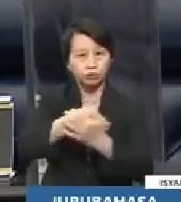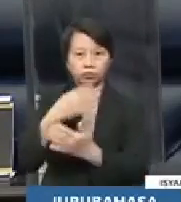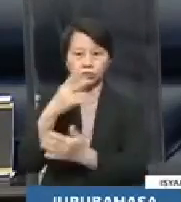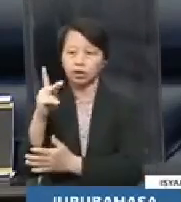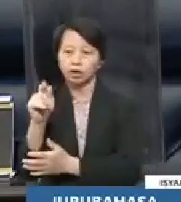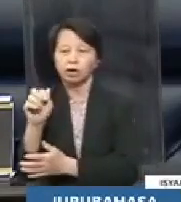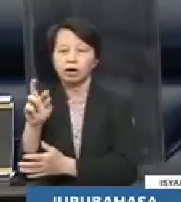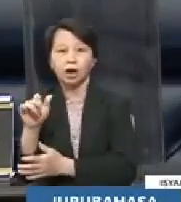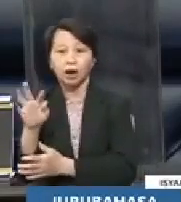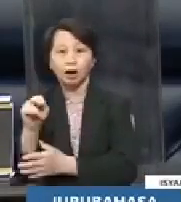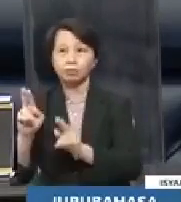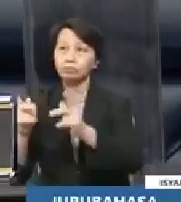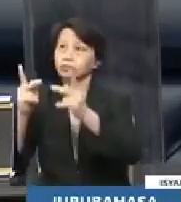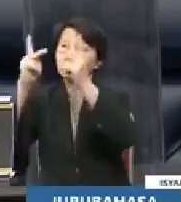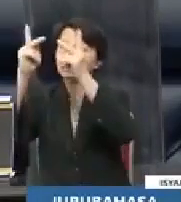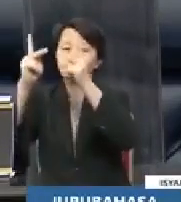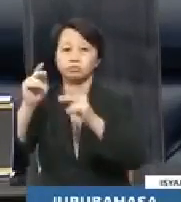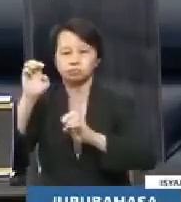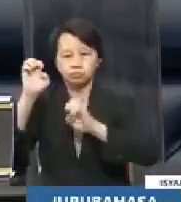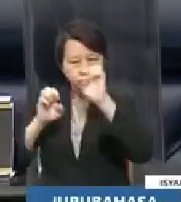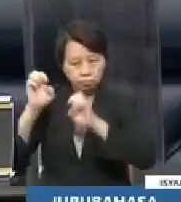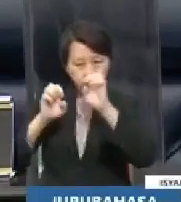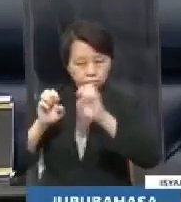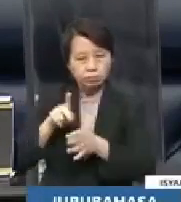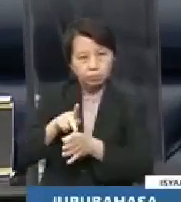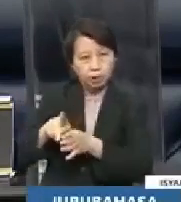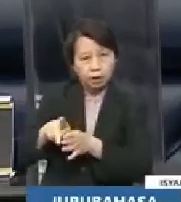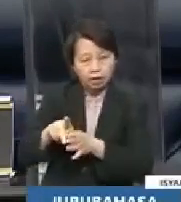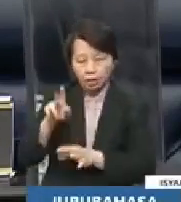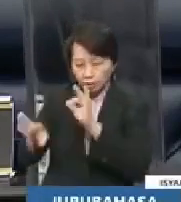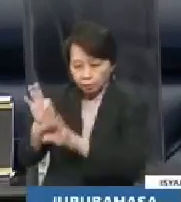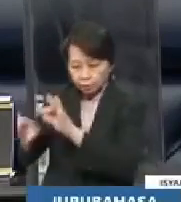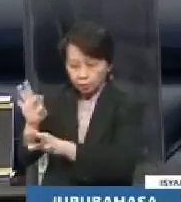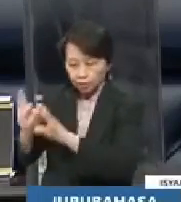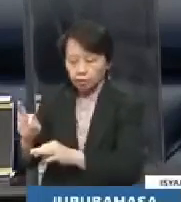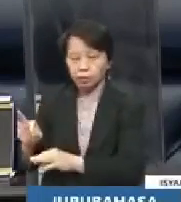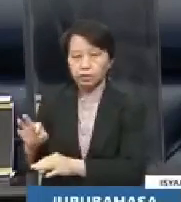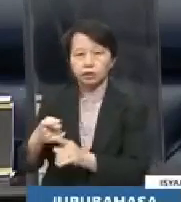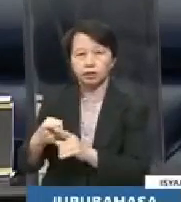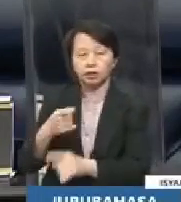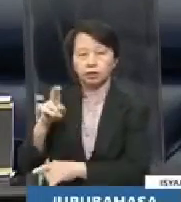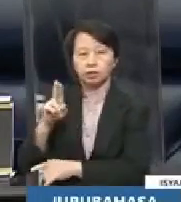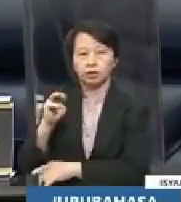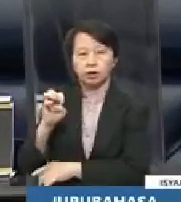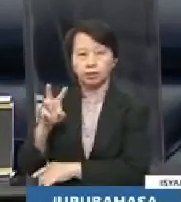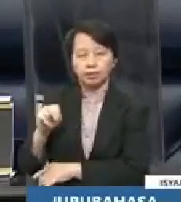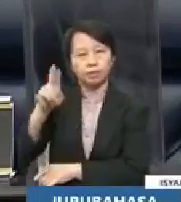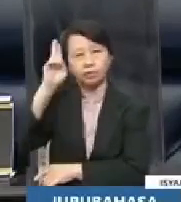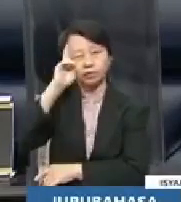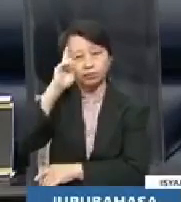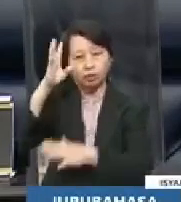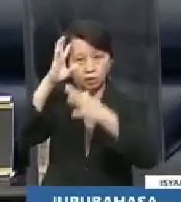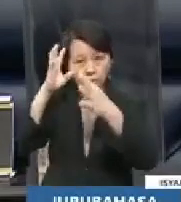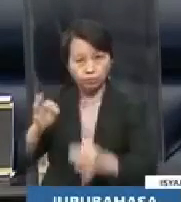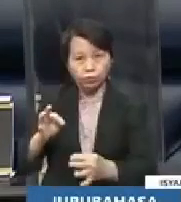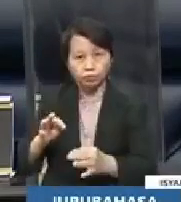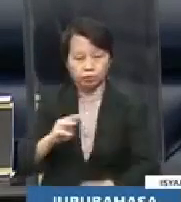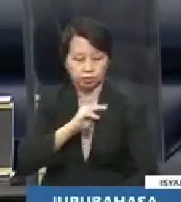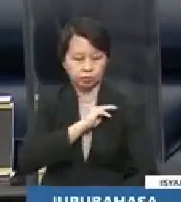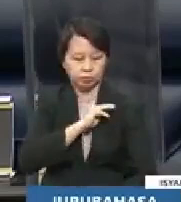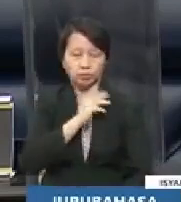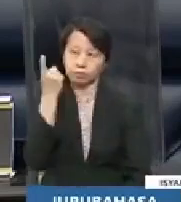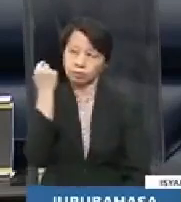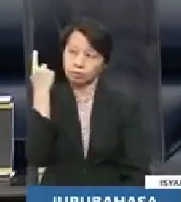pasaran KPI juga melalui proses nilaian oleh pasukan pakai ia dilantik oleh UFC sepertimana yang diputuskan oleh